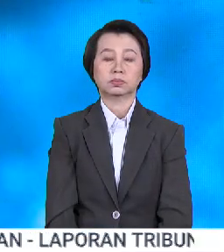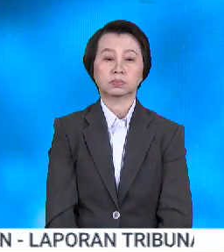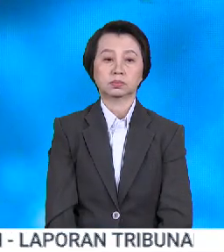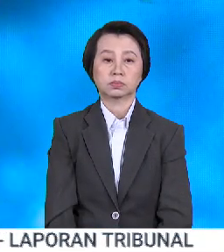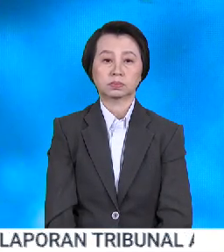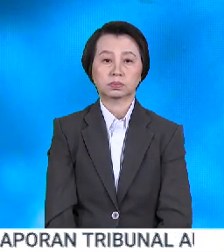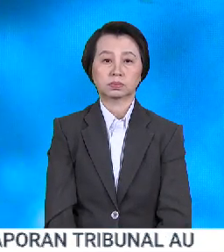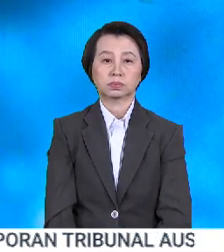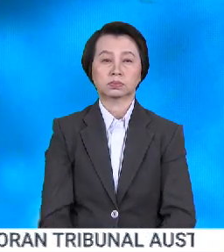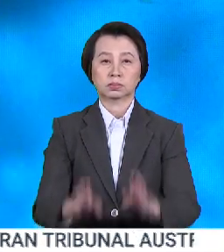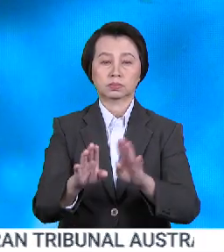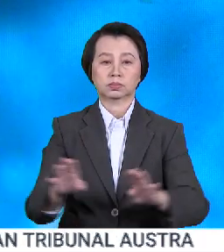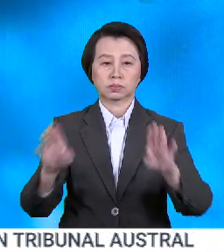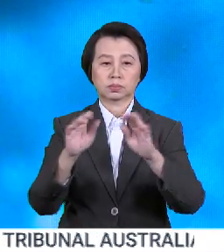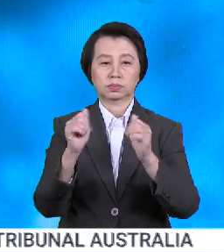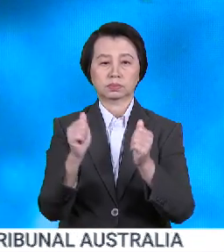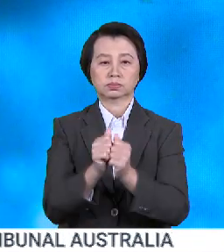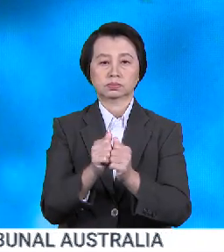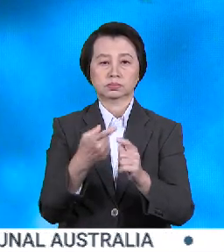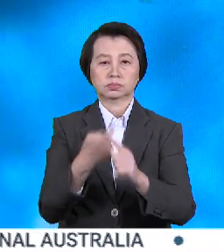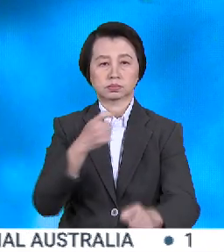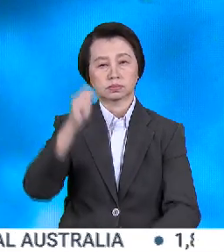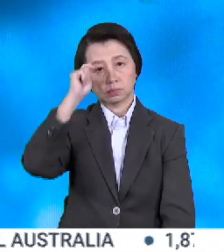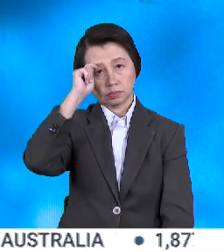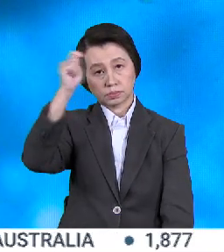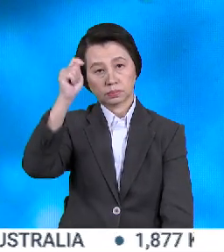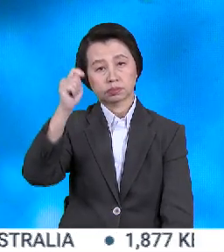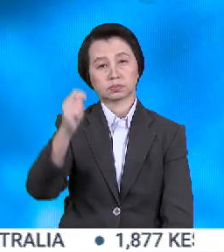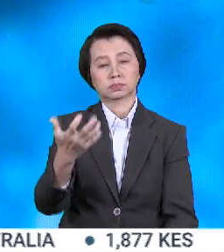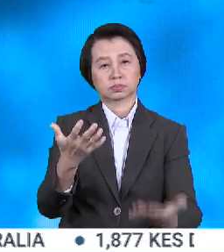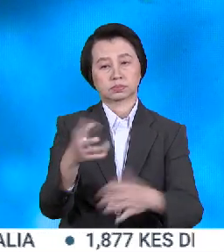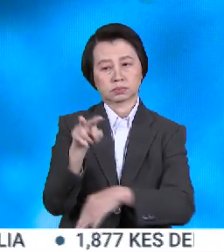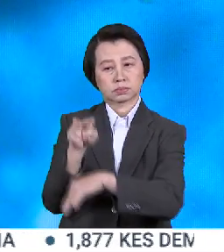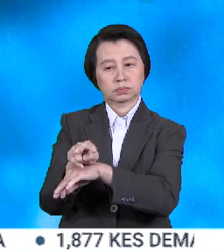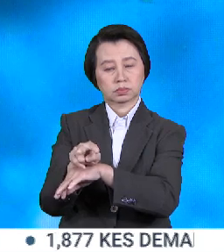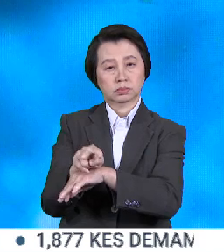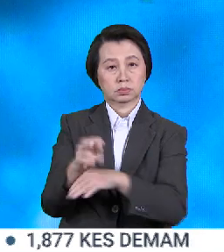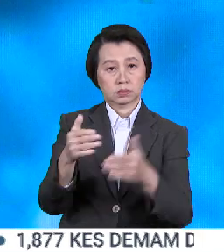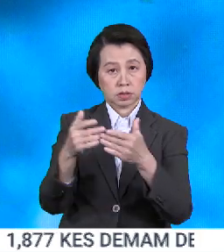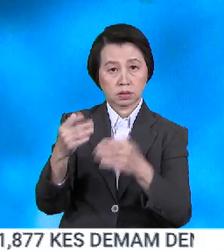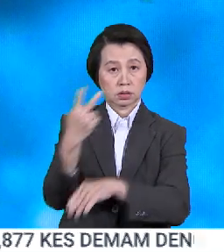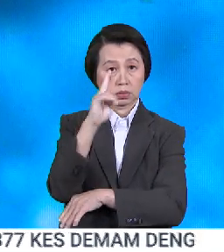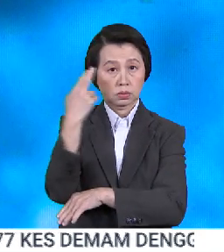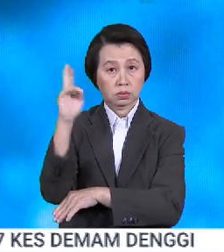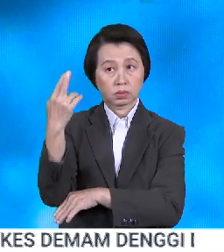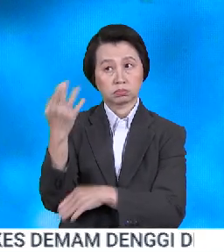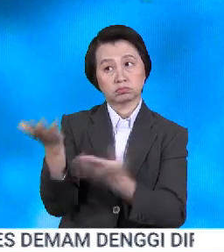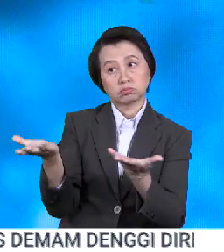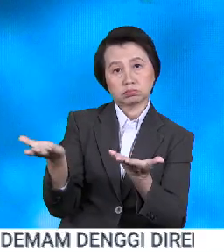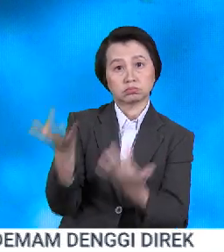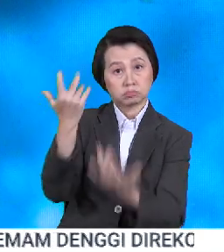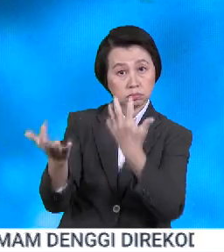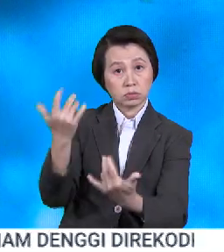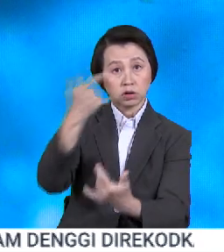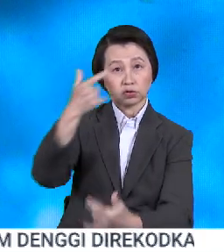berita wilayah hari ini Diteruskan dengan lintas langsung dari Terengganu antaranya pemantauan berterusan di kawasan hutan berisiko kebakaran